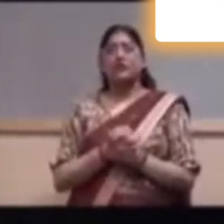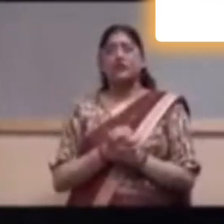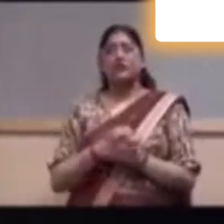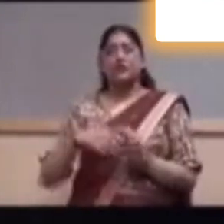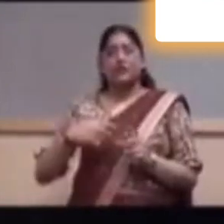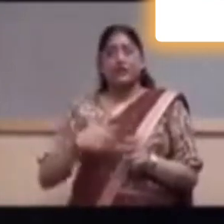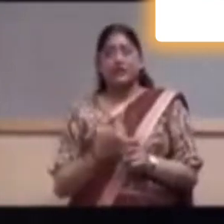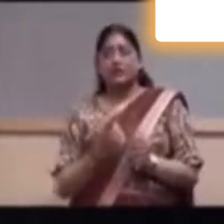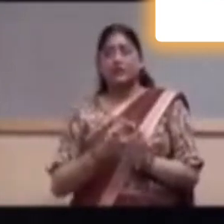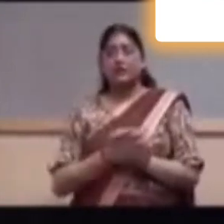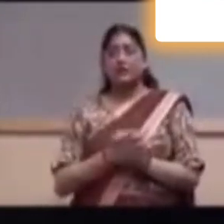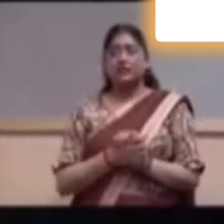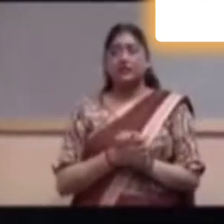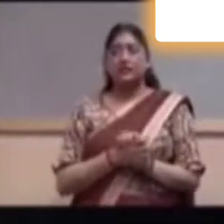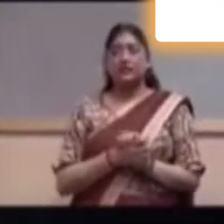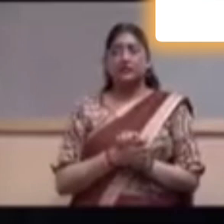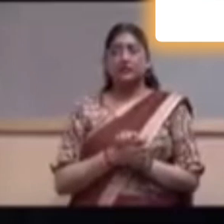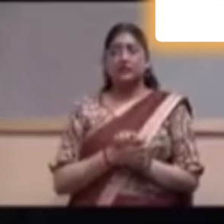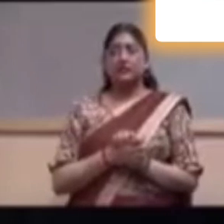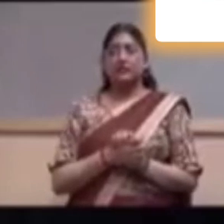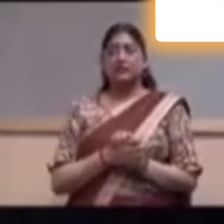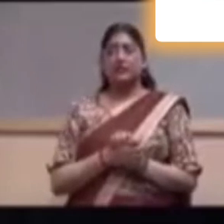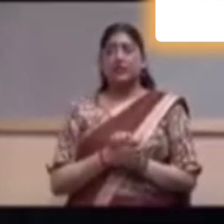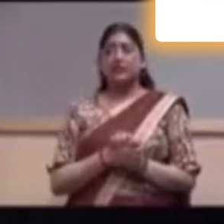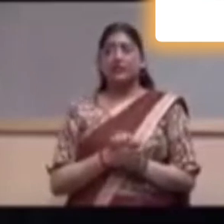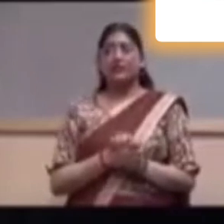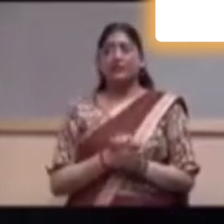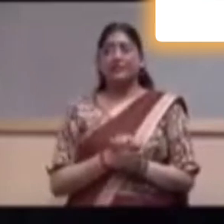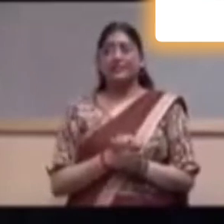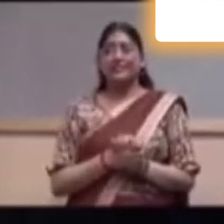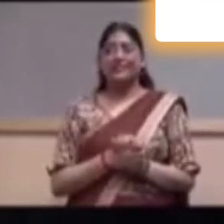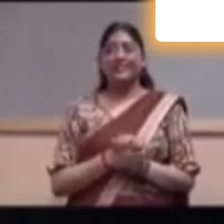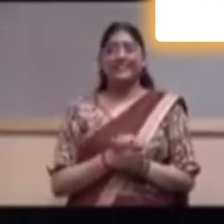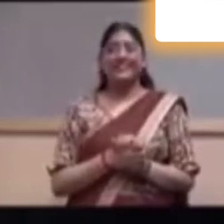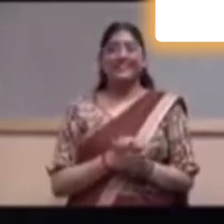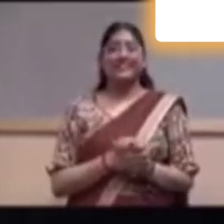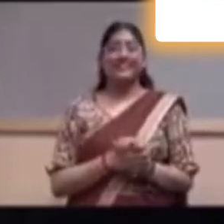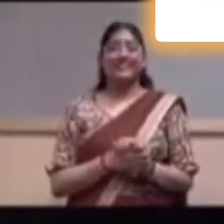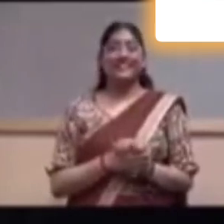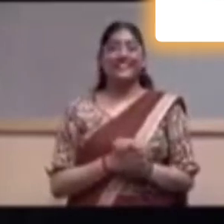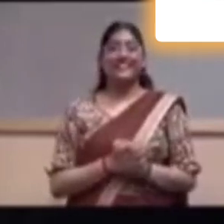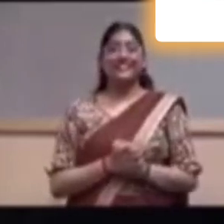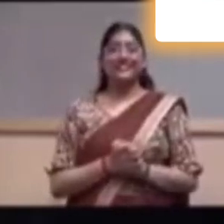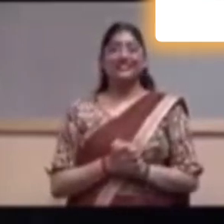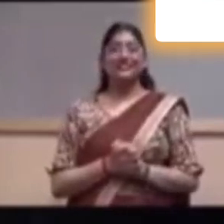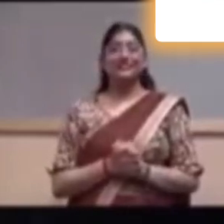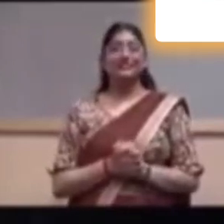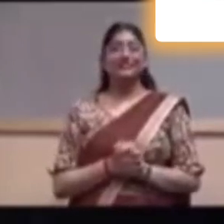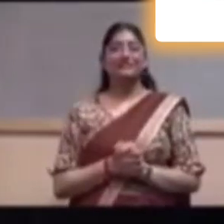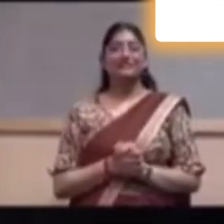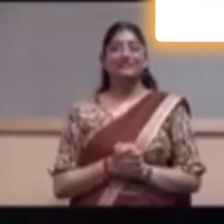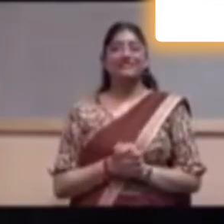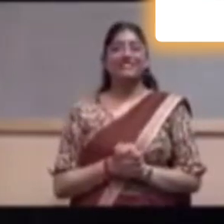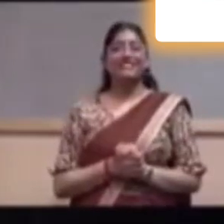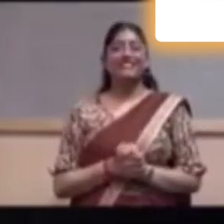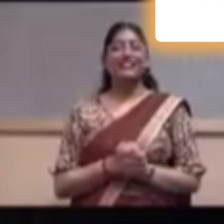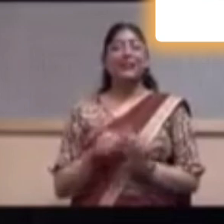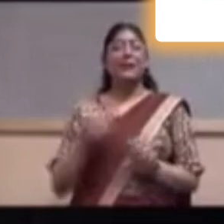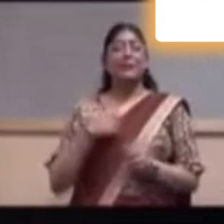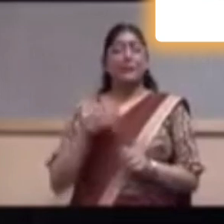अपने आप में आसक्ति है। मैं पढ़ाई से, मैं ग्रामीण पृष्ठभूमि से आता हूँ, मेरे को बचपन